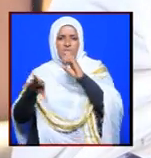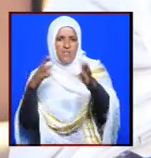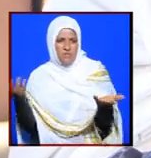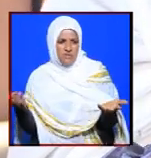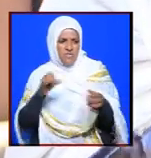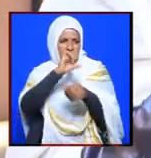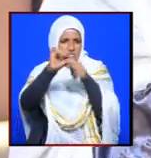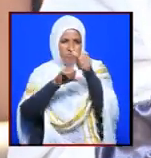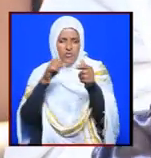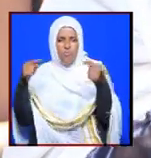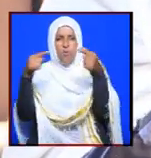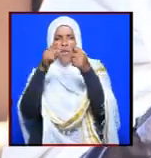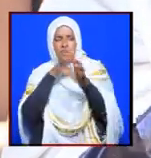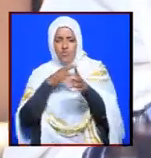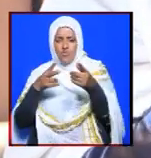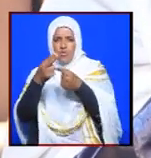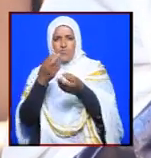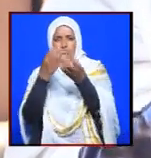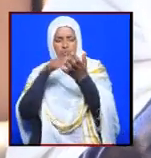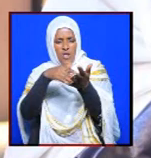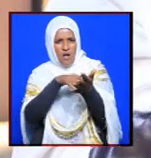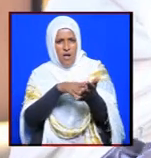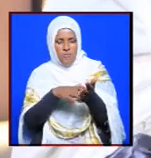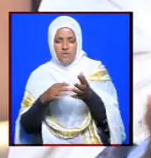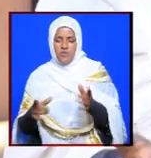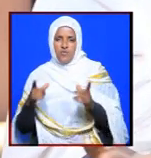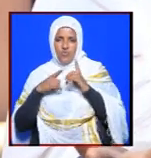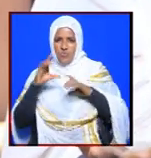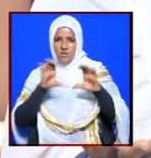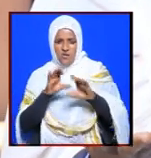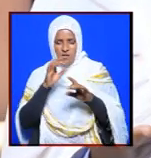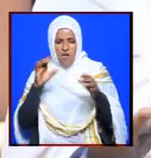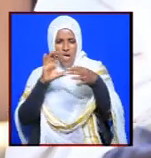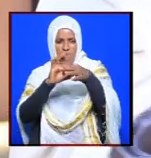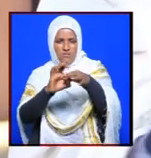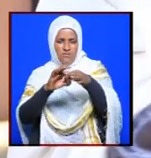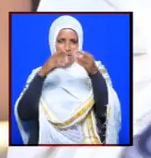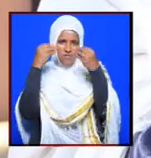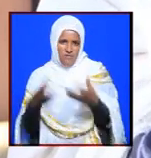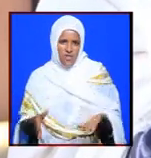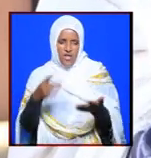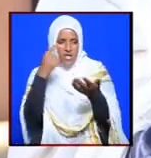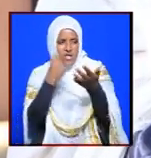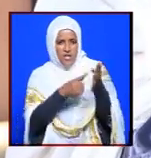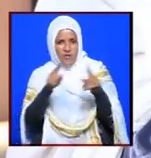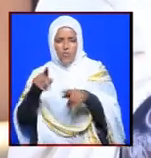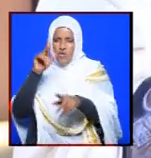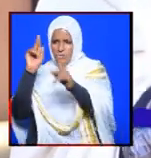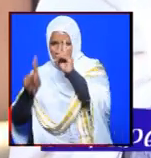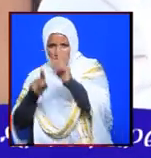መበታተንን፣ እርስ በርሳቸው የማይገናኙ የተቆራረጡ ብዙ ደካማ መንጋዎች እንዲኖሩ ያደርጋል፣ አንድነትን ያጠፋል። ይሄ